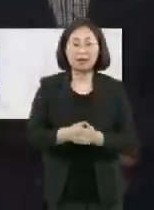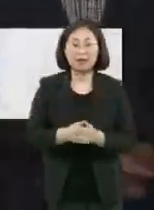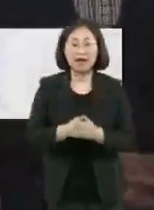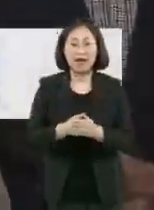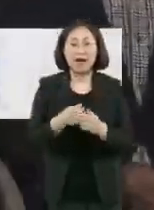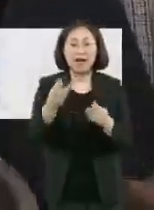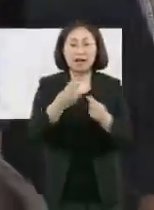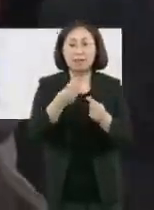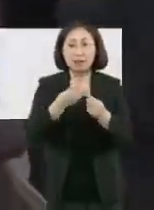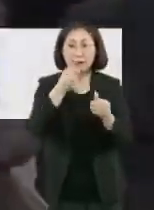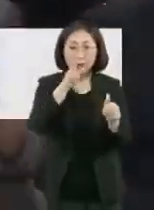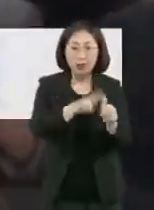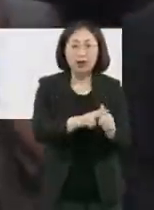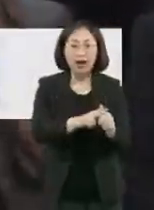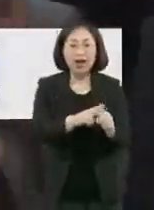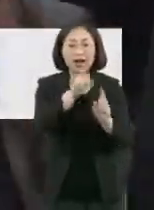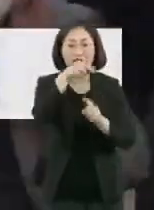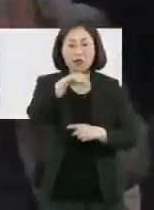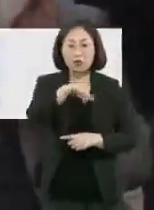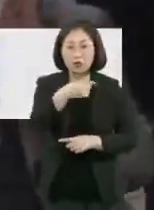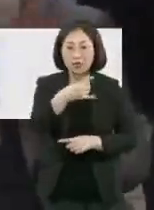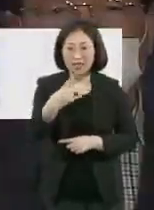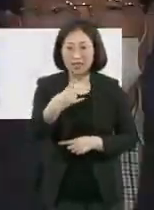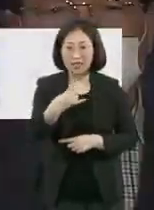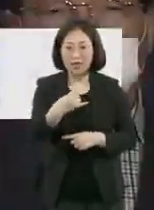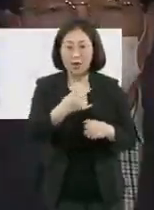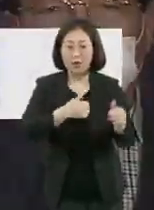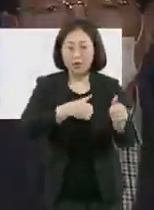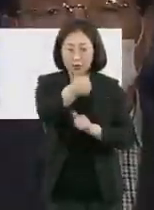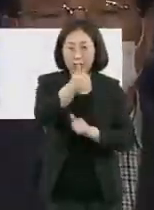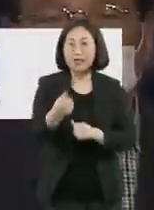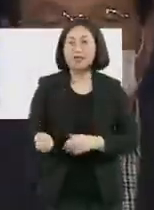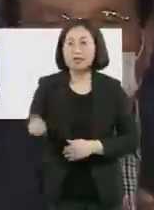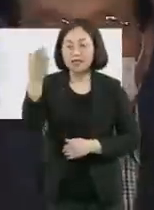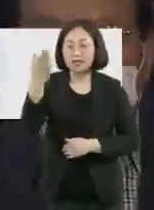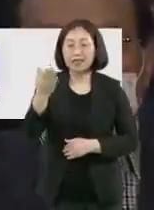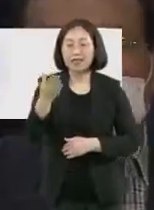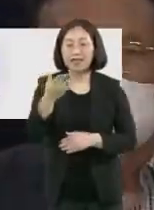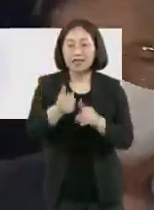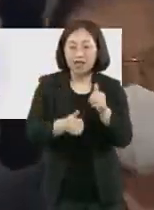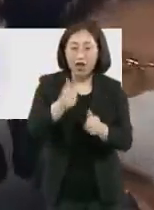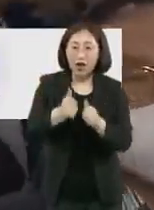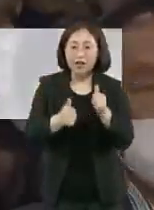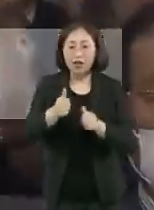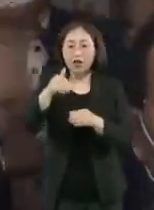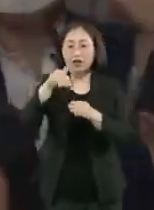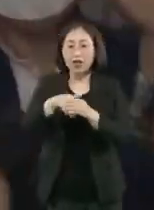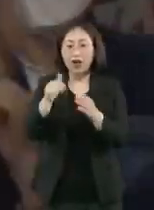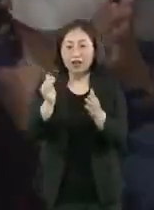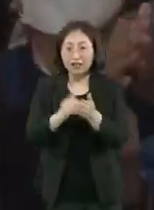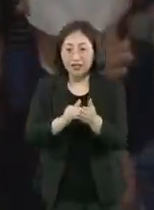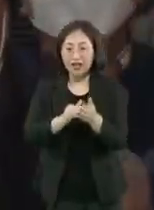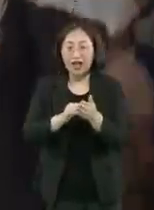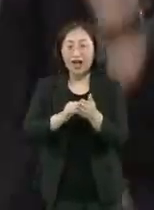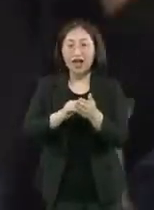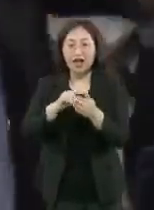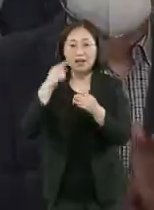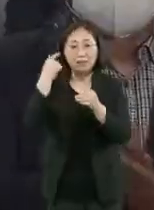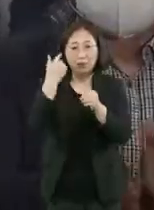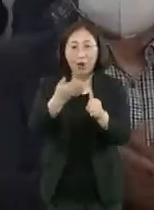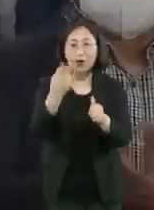도전에 나선 거물급 이춘희 시장과 맞붙어 승리한 데다 선거전은 물론 출구조사에서도 1% 차를